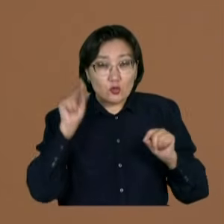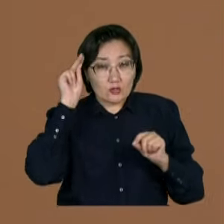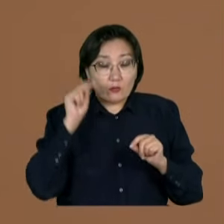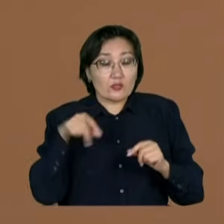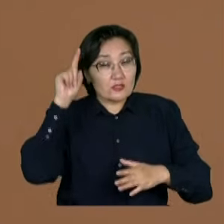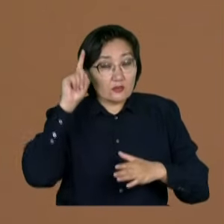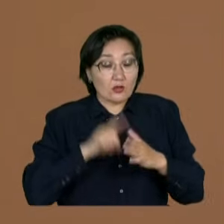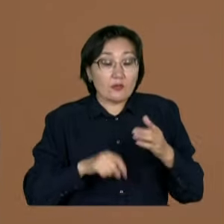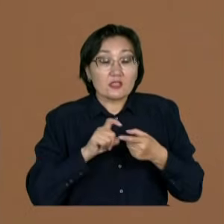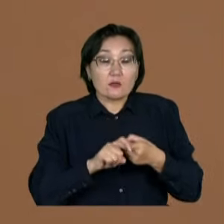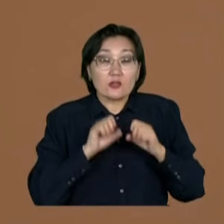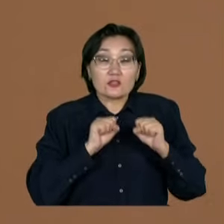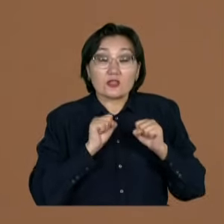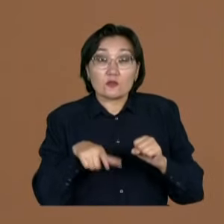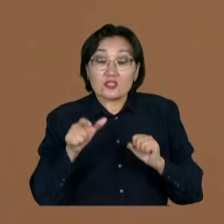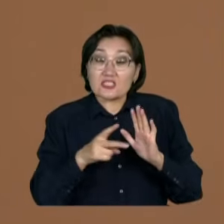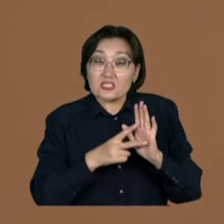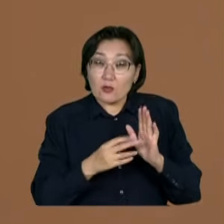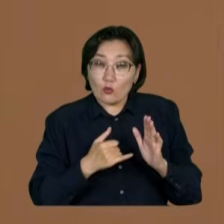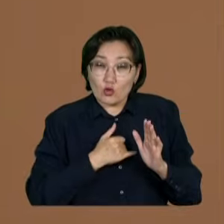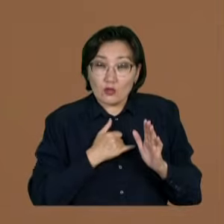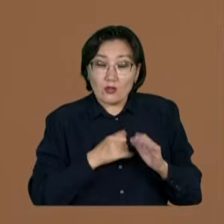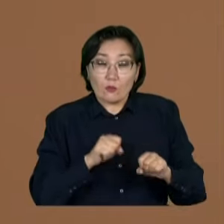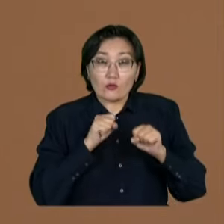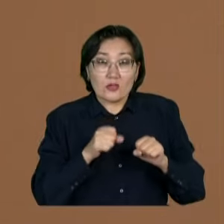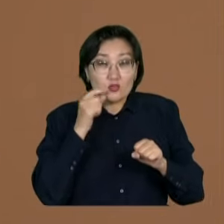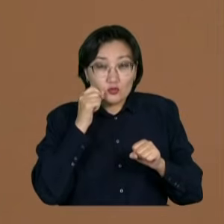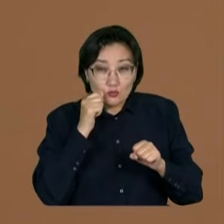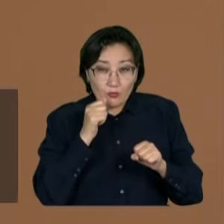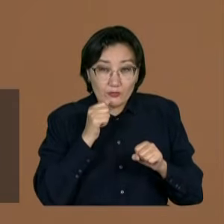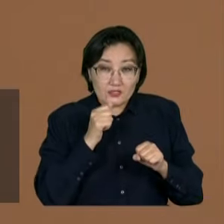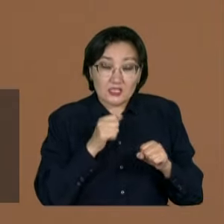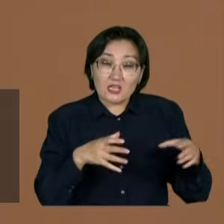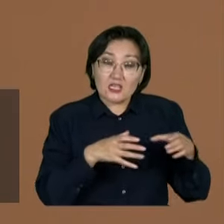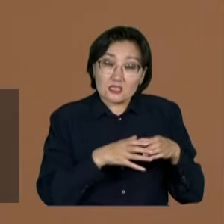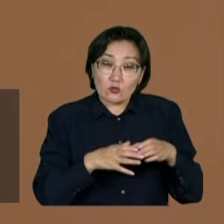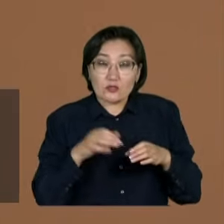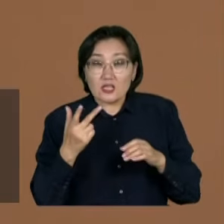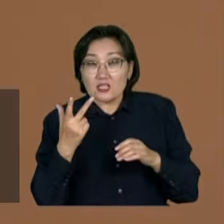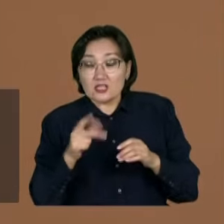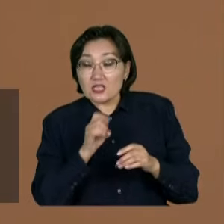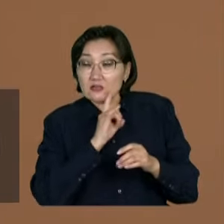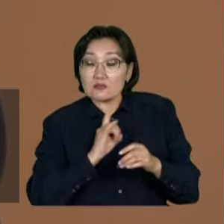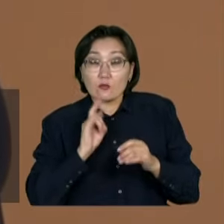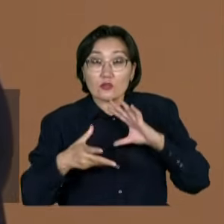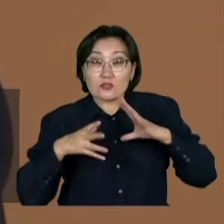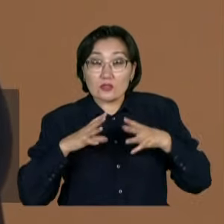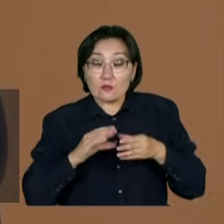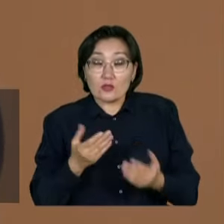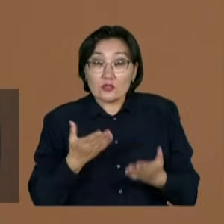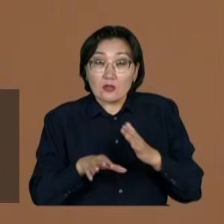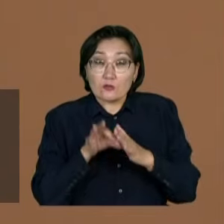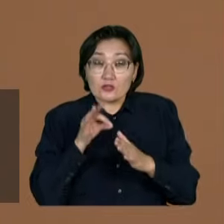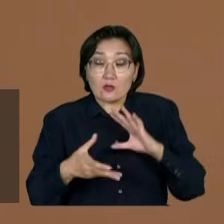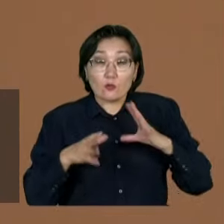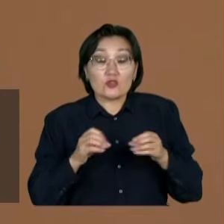Надежды связаны с боксерами. 7 у нас боксеров в мужской категории и 3 женщины в весовых категориях отобрались. Всего